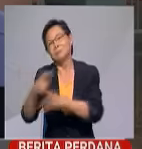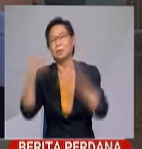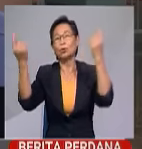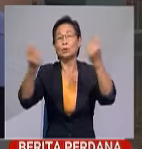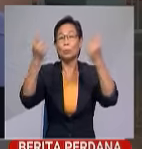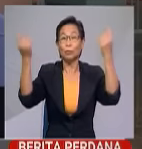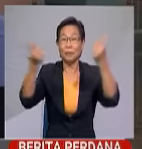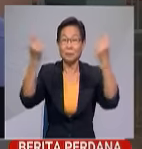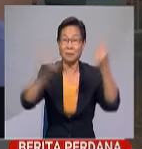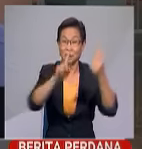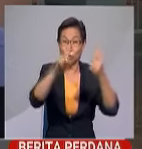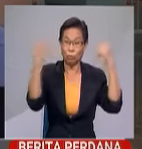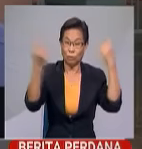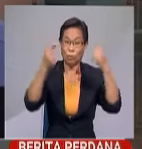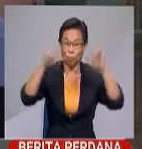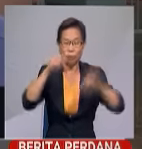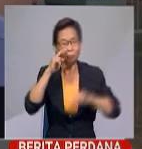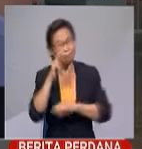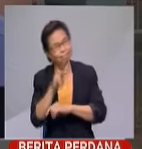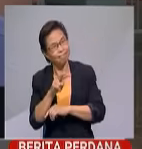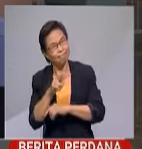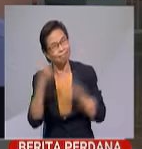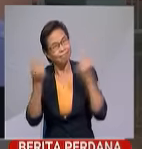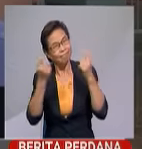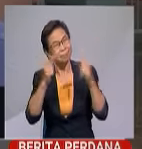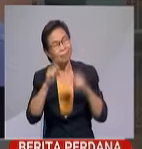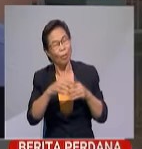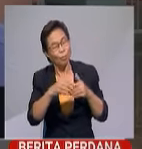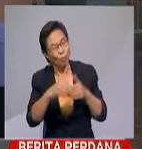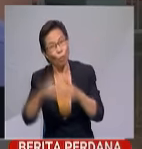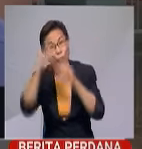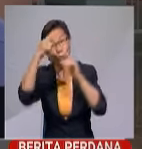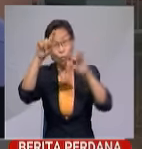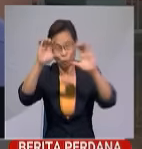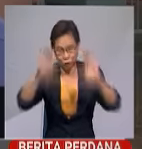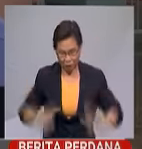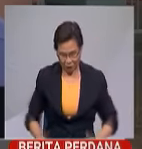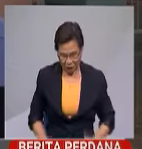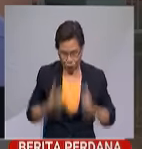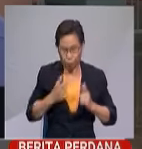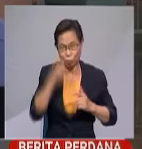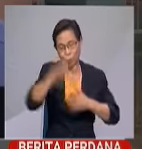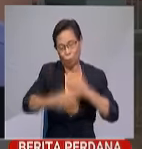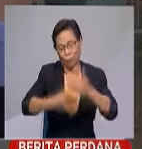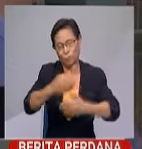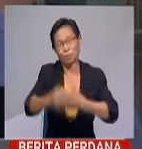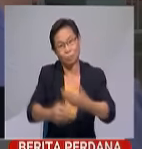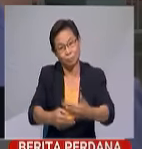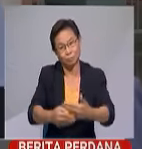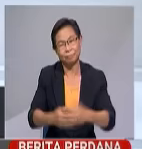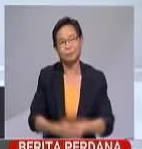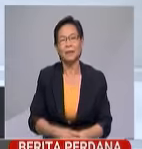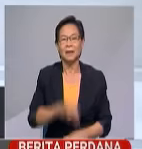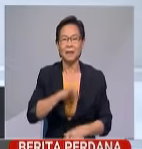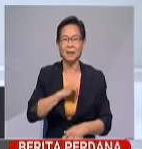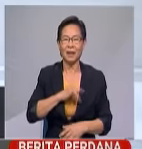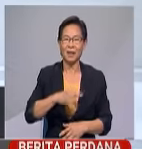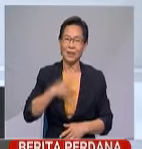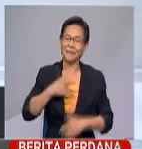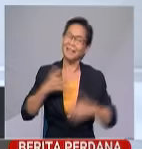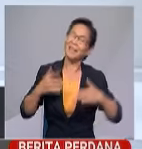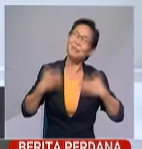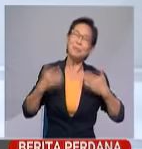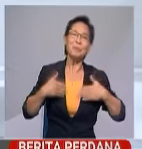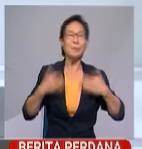sambutan yang boleh dilihat sebagai panduan untuk cara hidup dan untuk maju ke hadapan. Saya berasa